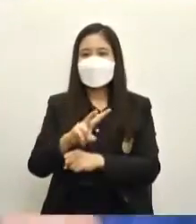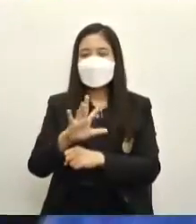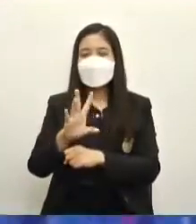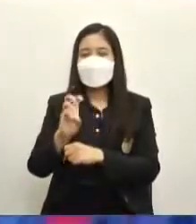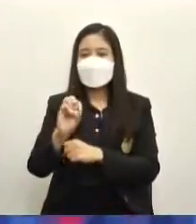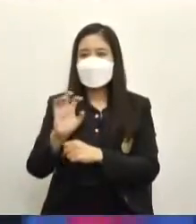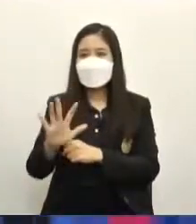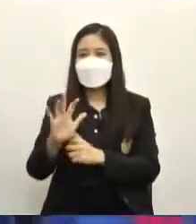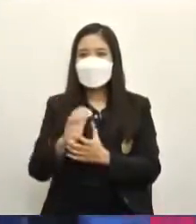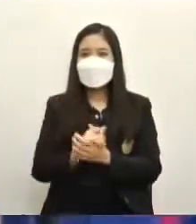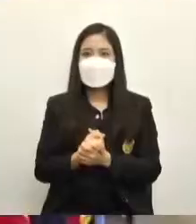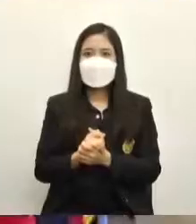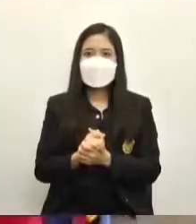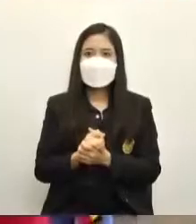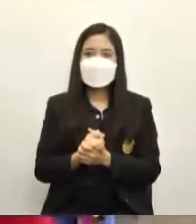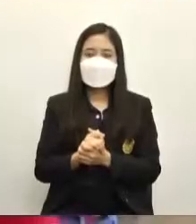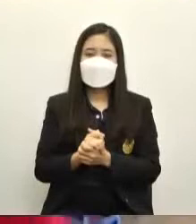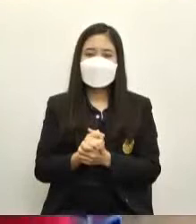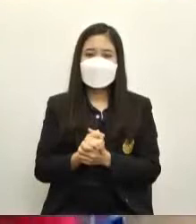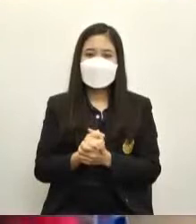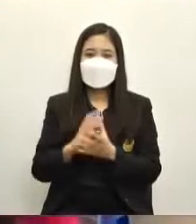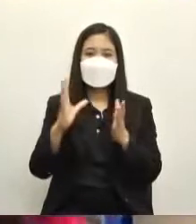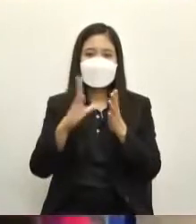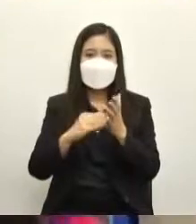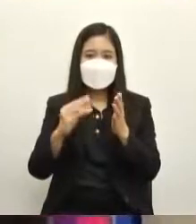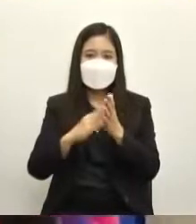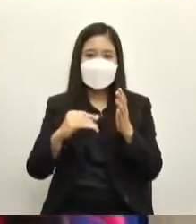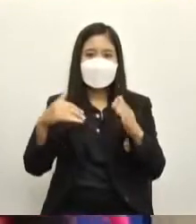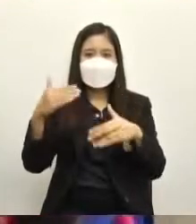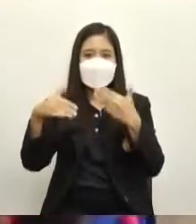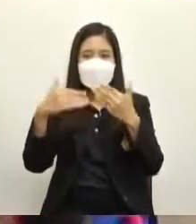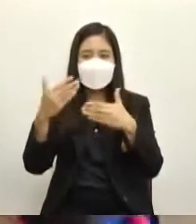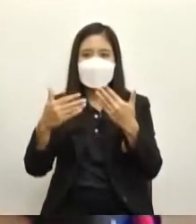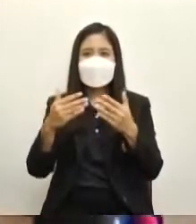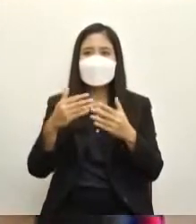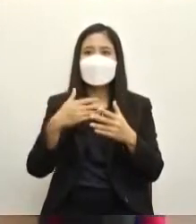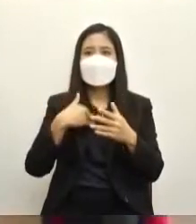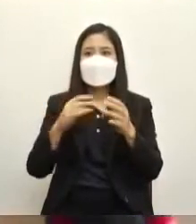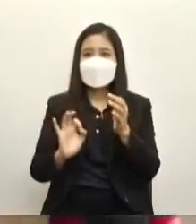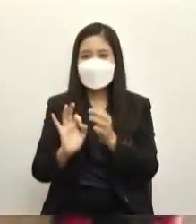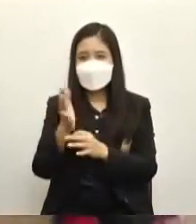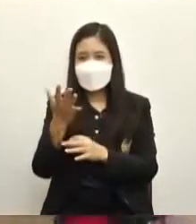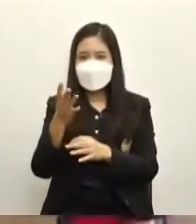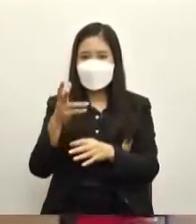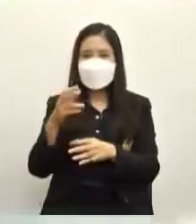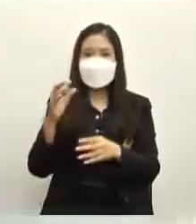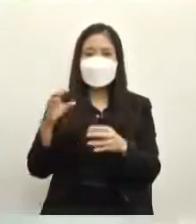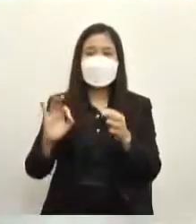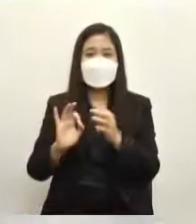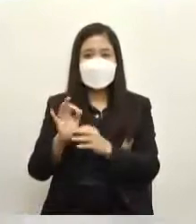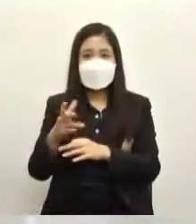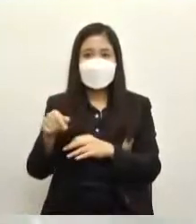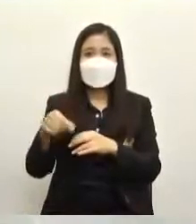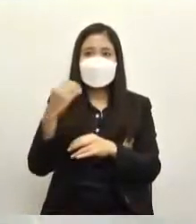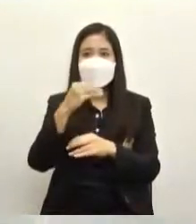2565โดยได้จัดจุดอบรมพัฒนาเป็น8อำเภอโดยใช้ตัวแทนนักเรียนของทุกโรงเรีย